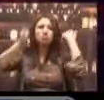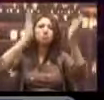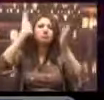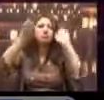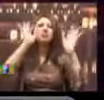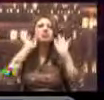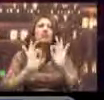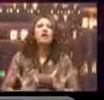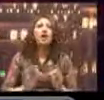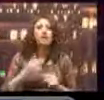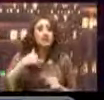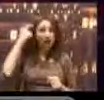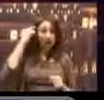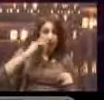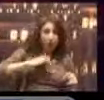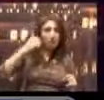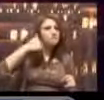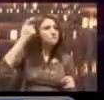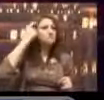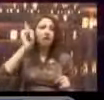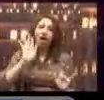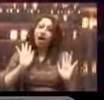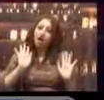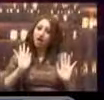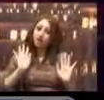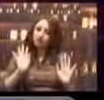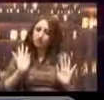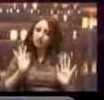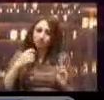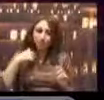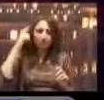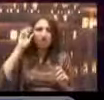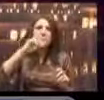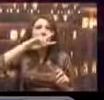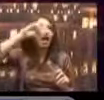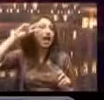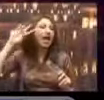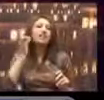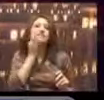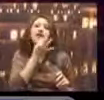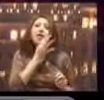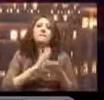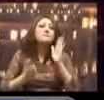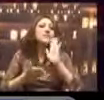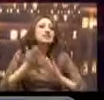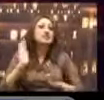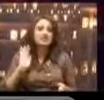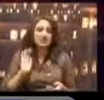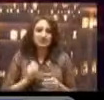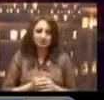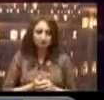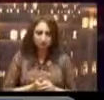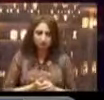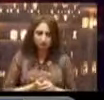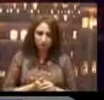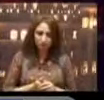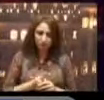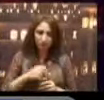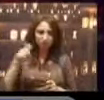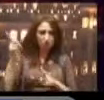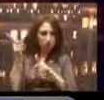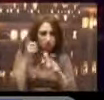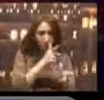عندي ما كنتش اتخيل خالص ان ده يحصل يعني، وكنت حاسس انه فعلا ضرب من ضروب الخيال الرؤيه دي. يوسف شاهين